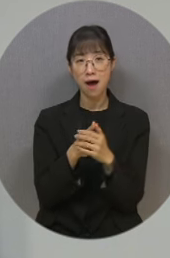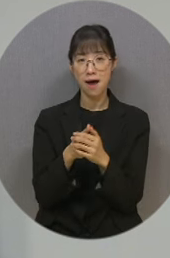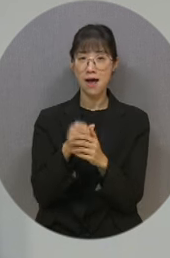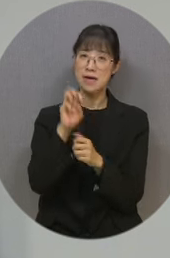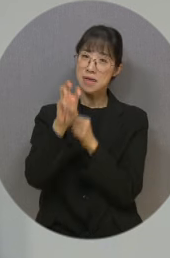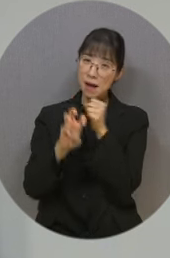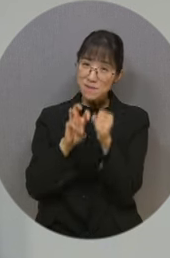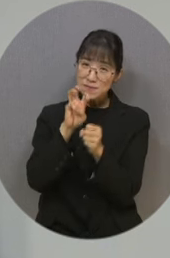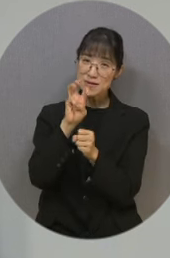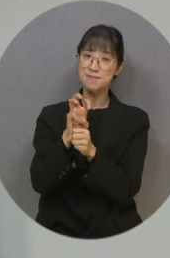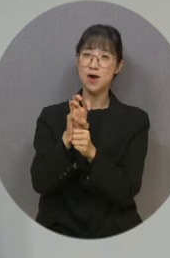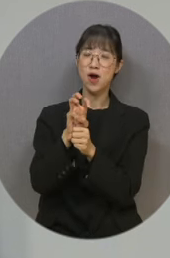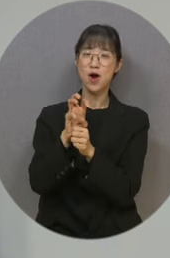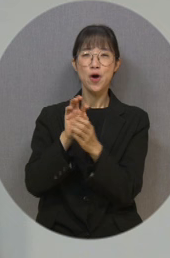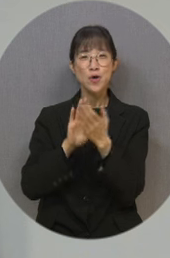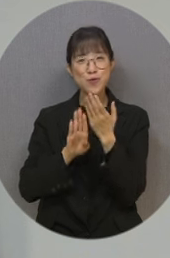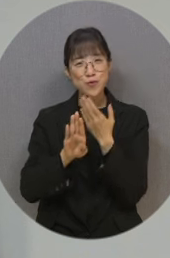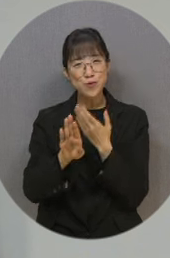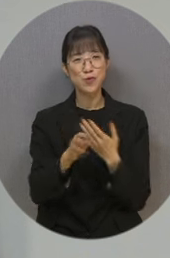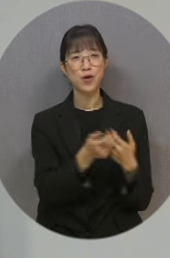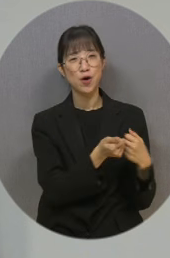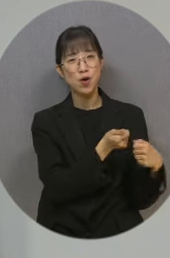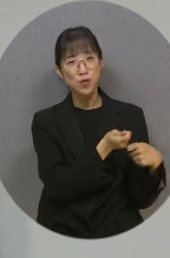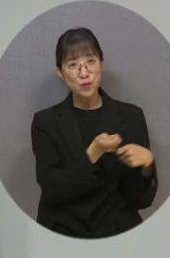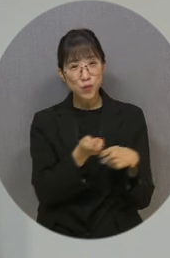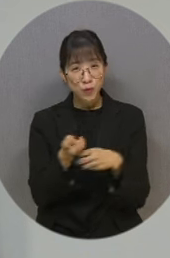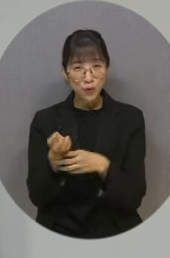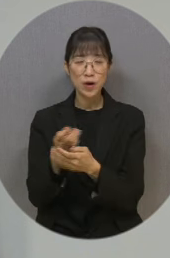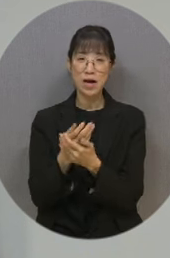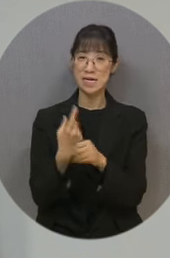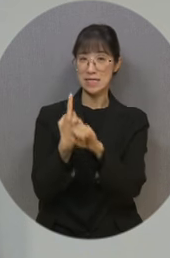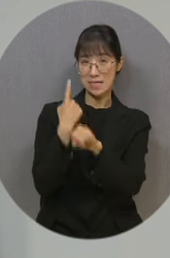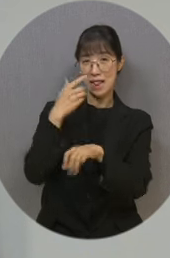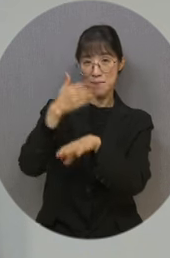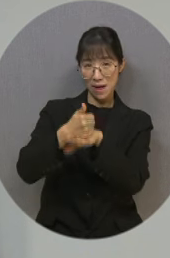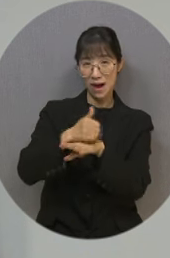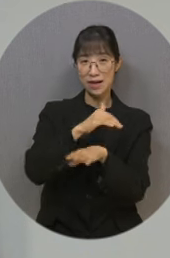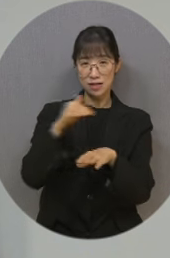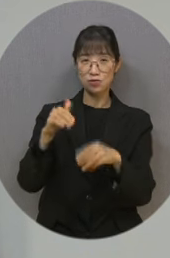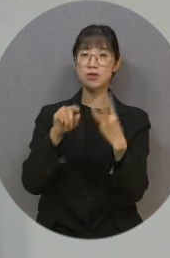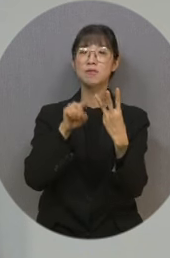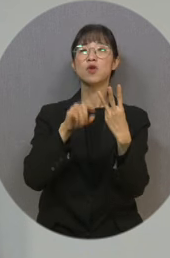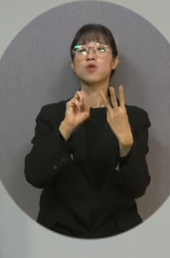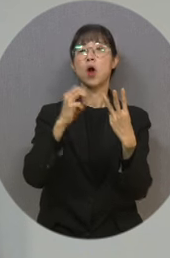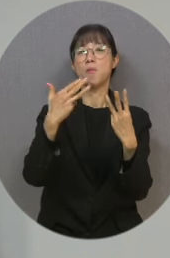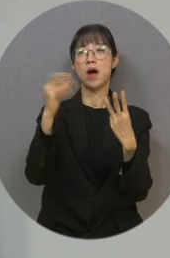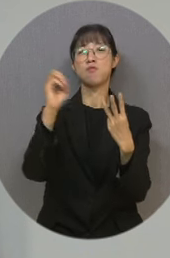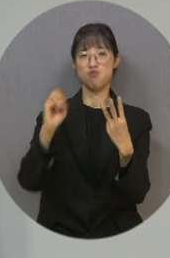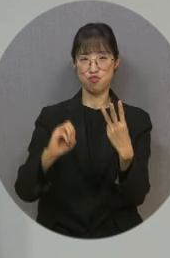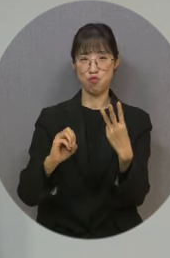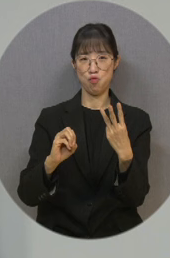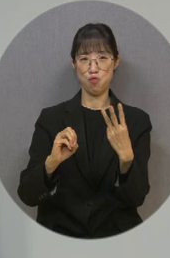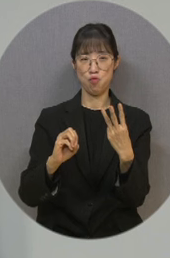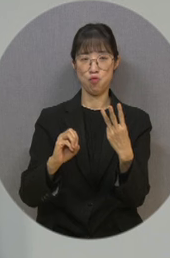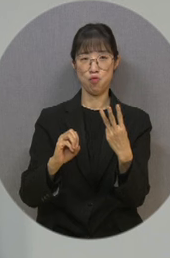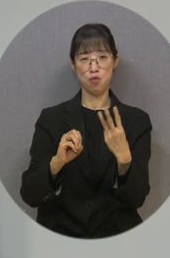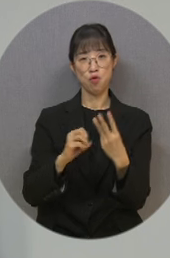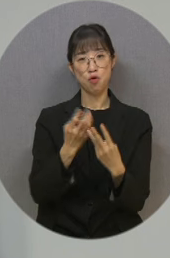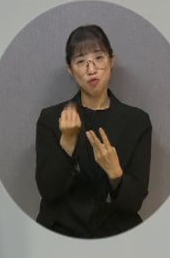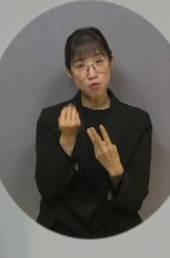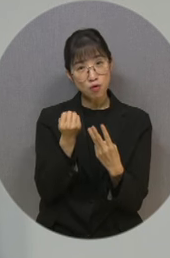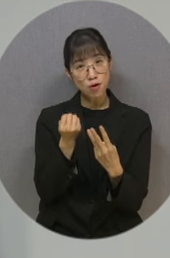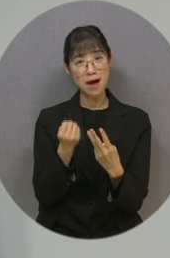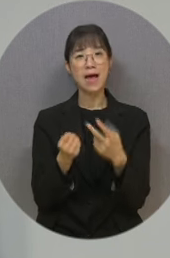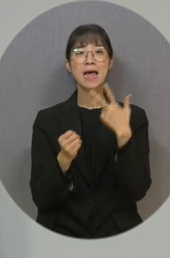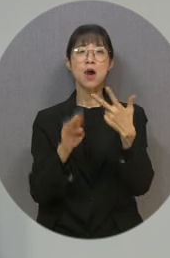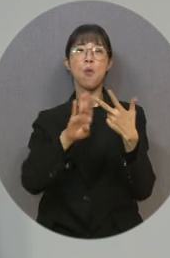30여년을 지나는 순간 지난해 말 기준으로 3.08% 그러니까 숫적으로는